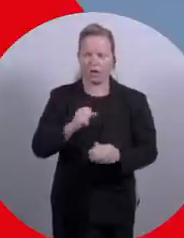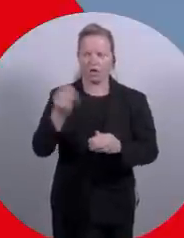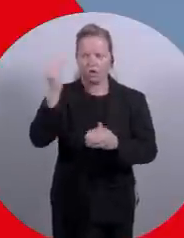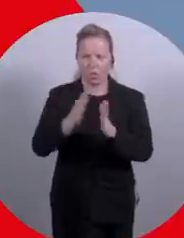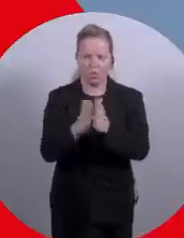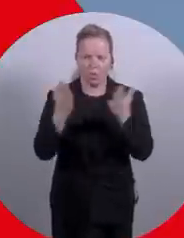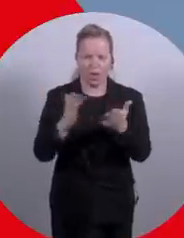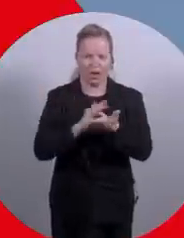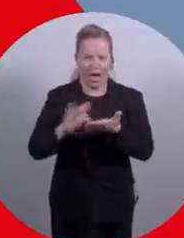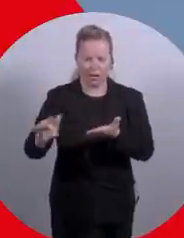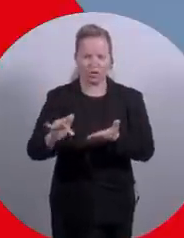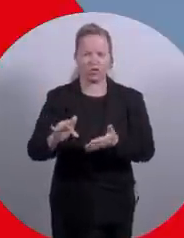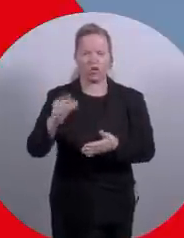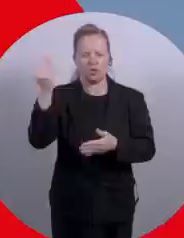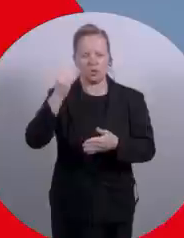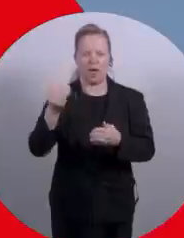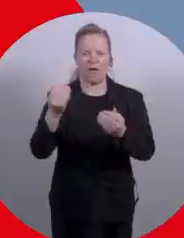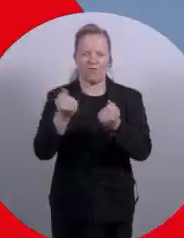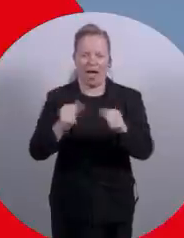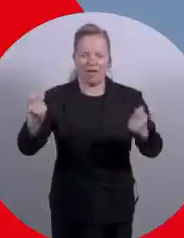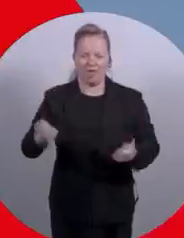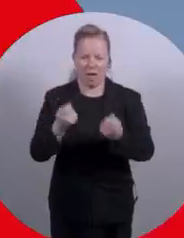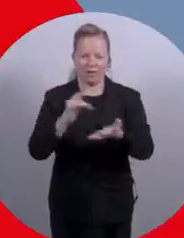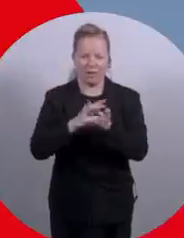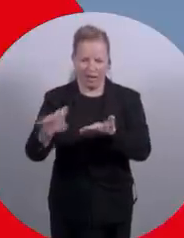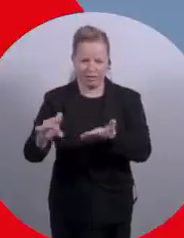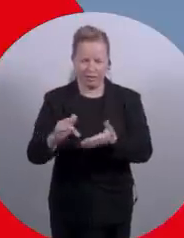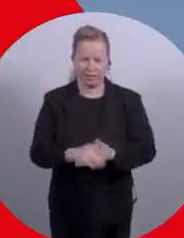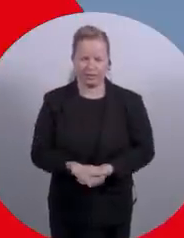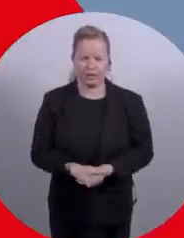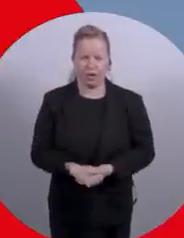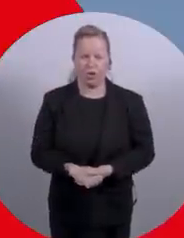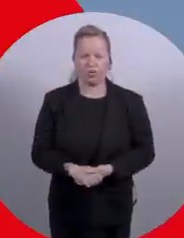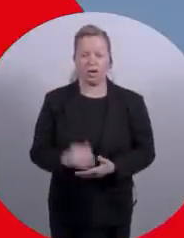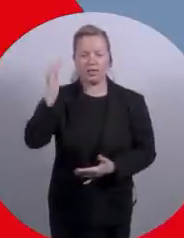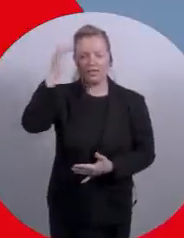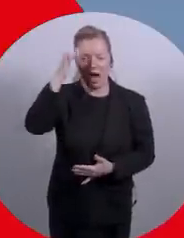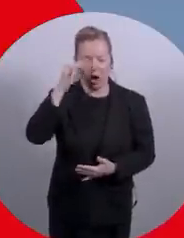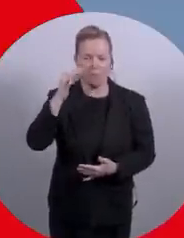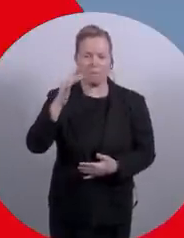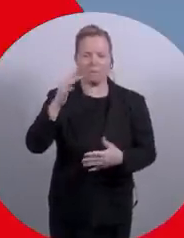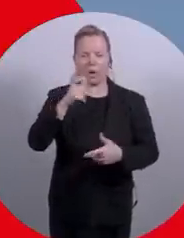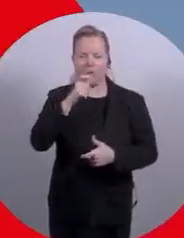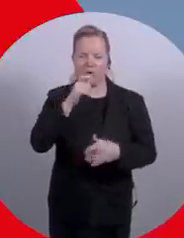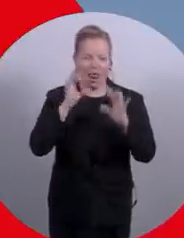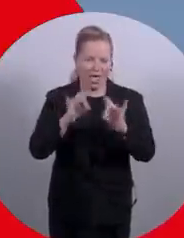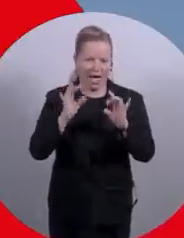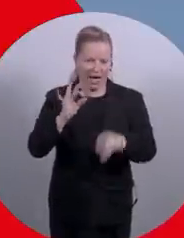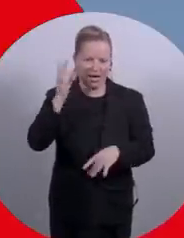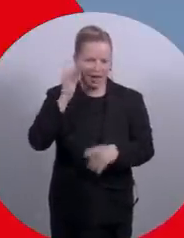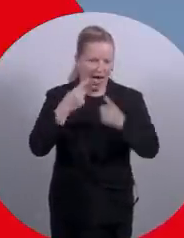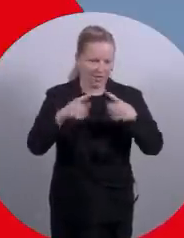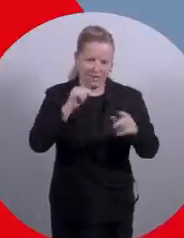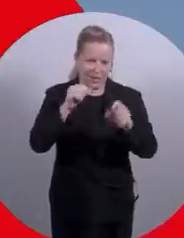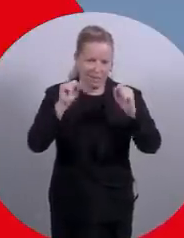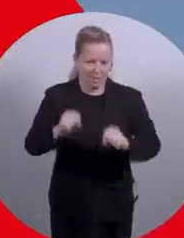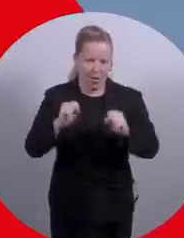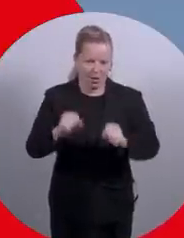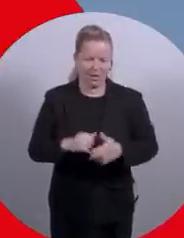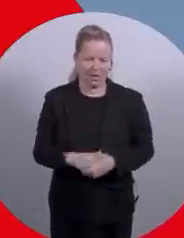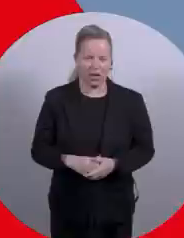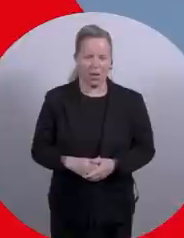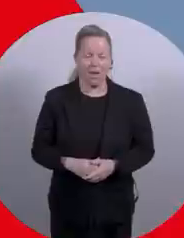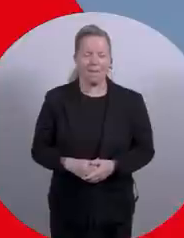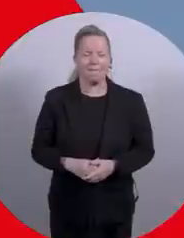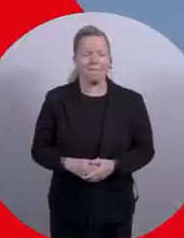und die Schüler Freifahrt gratis waren sonst hätte ich nie meine Traumberuf Lehrerin werden können und alles was die Bundesregierung spricht der